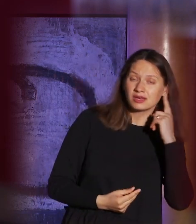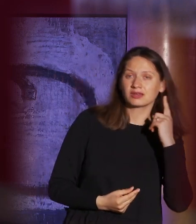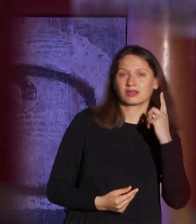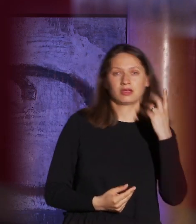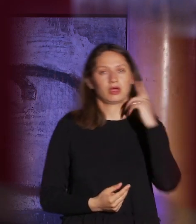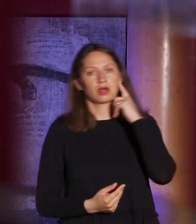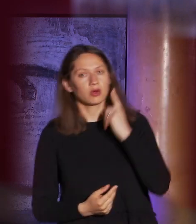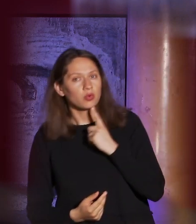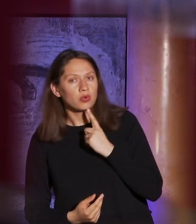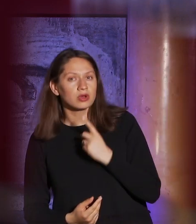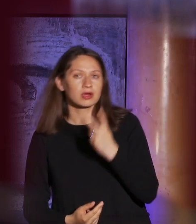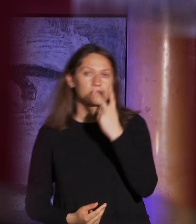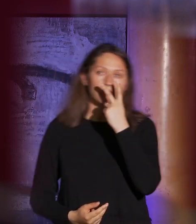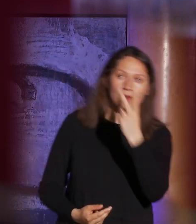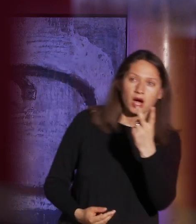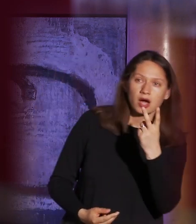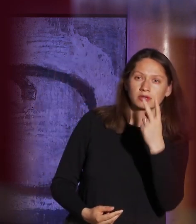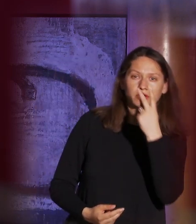negirdi,